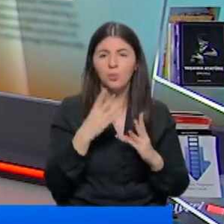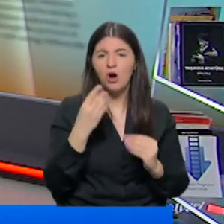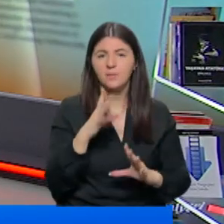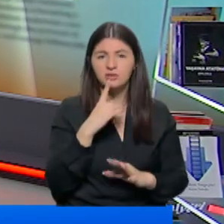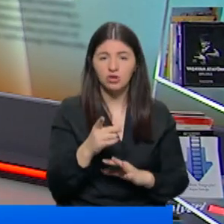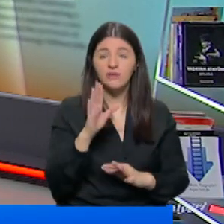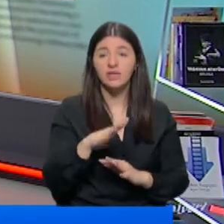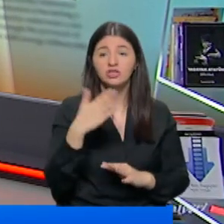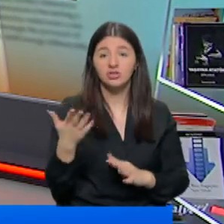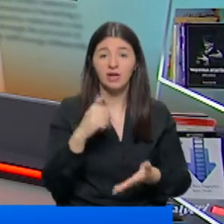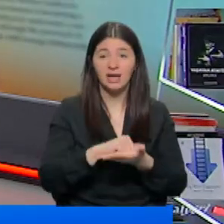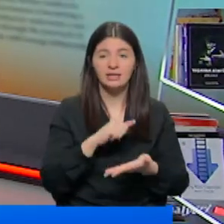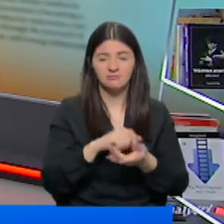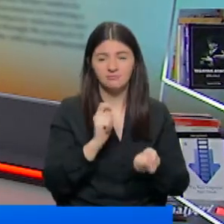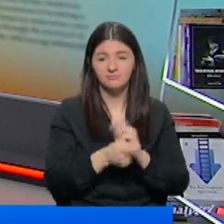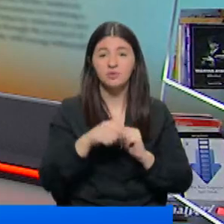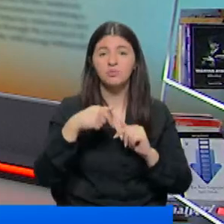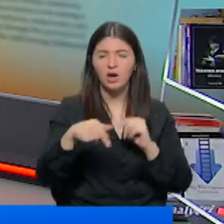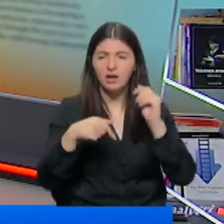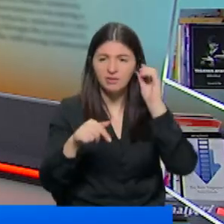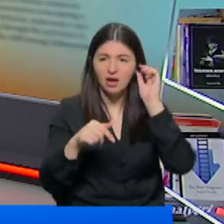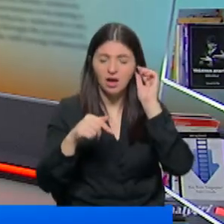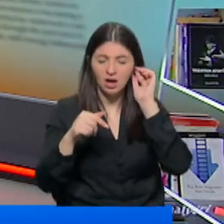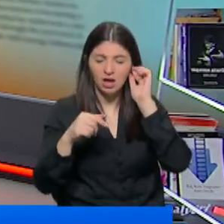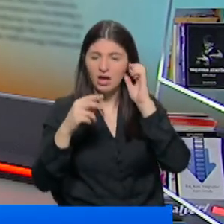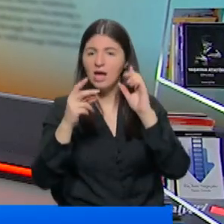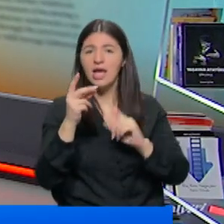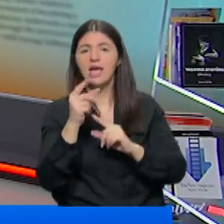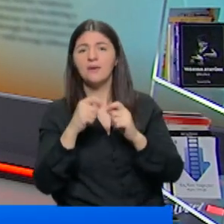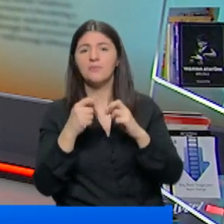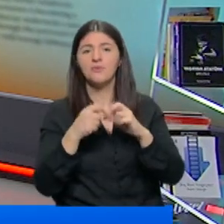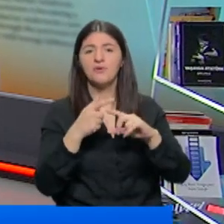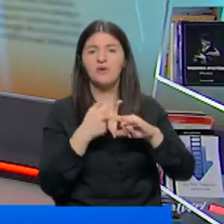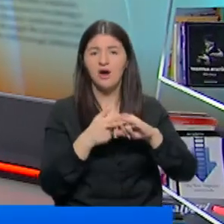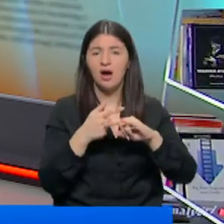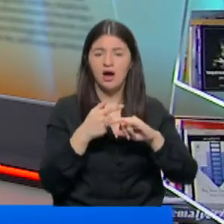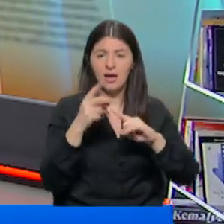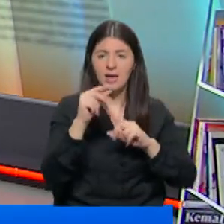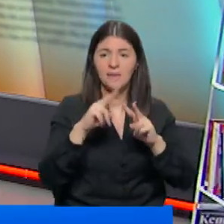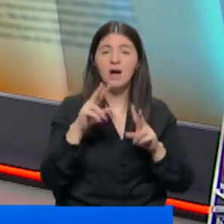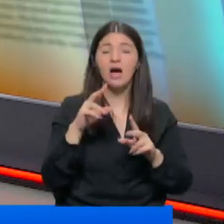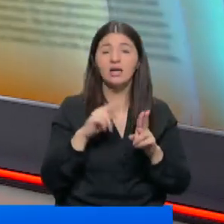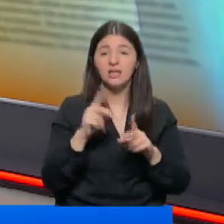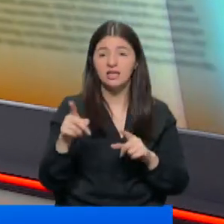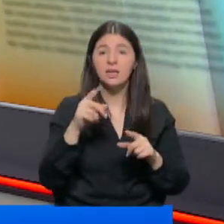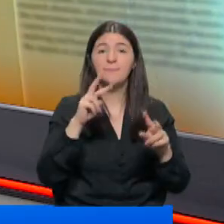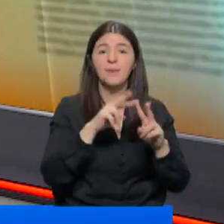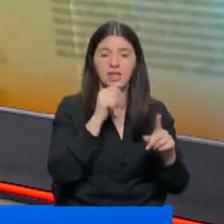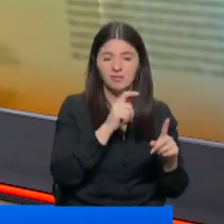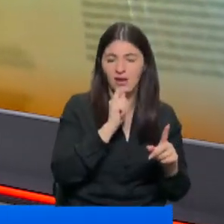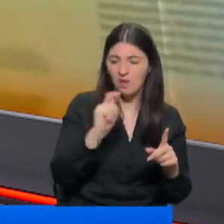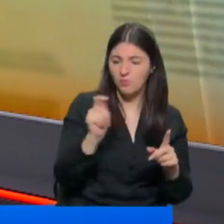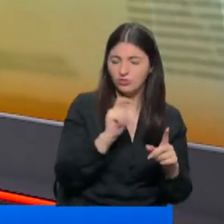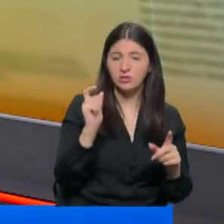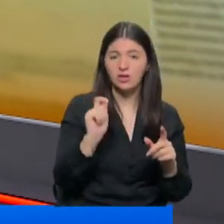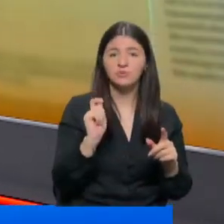diyelim ve bir sonraki gazeteye geçelim Bu arada İbrahim kalın'ın O belli altın oku sorularını yanıtlarken